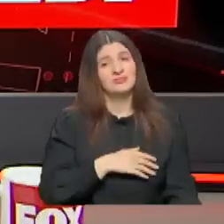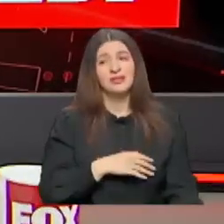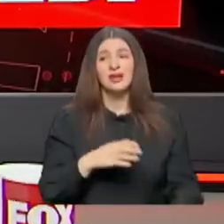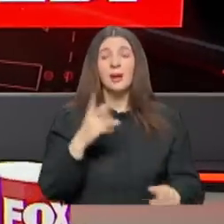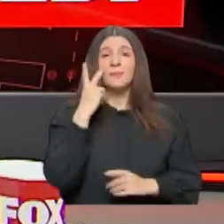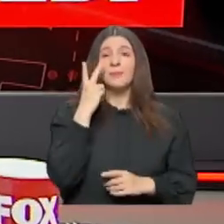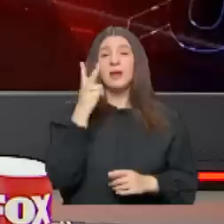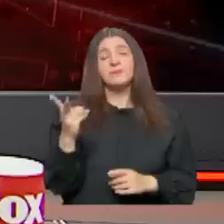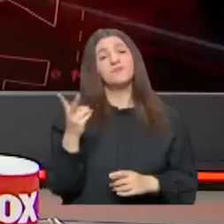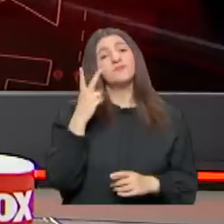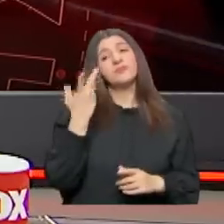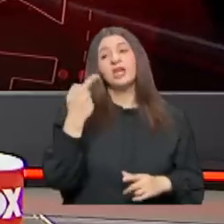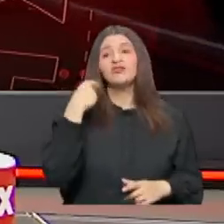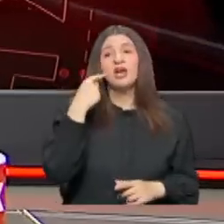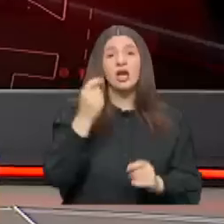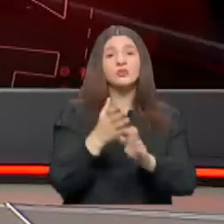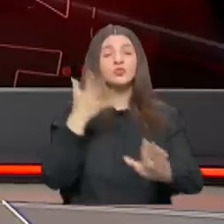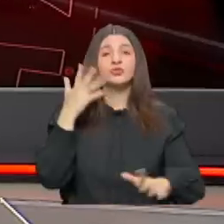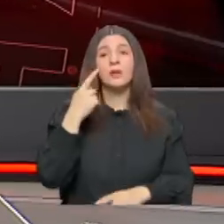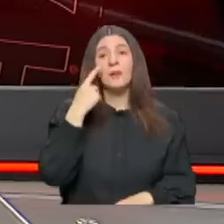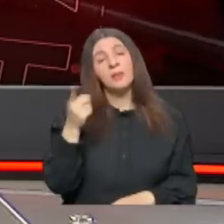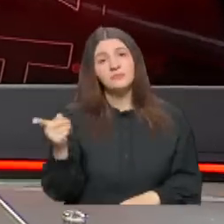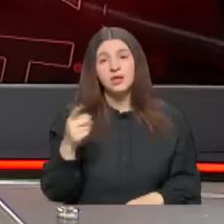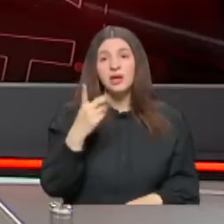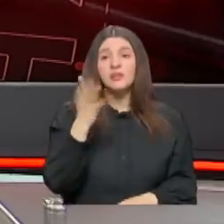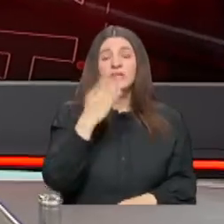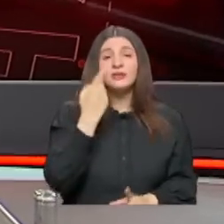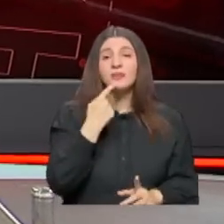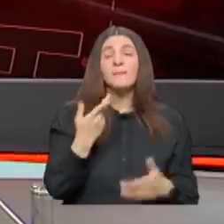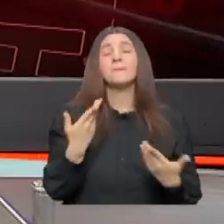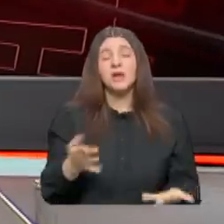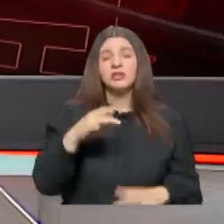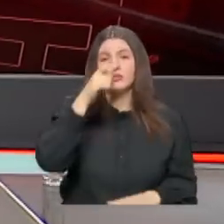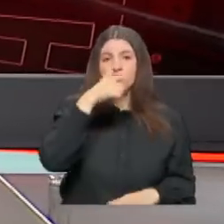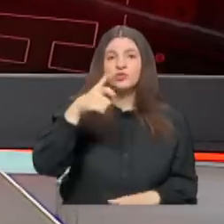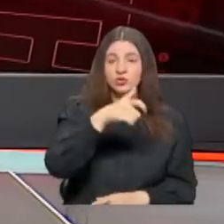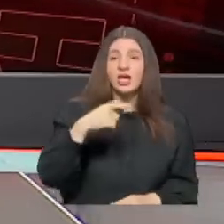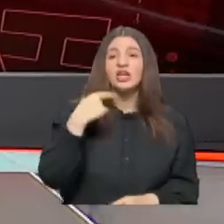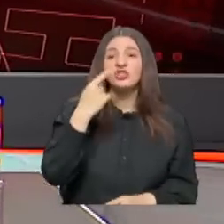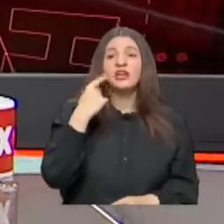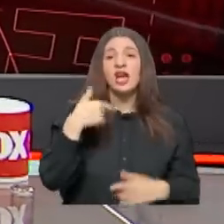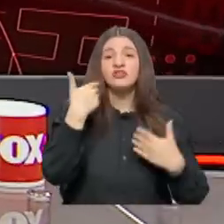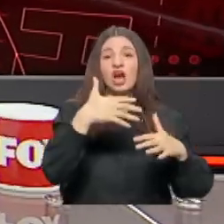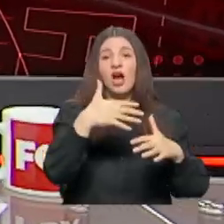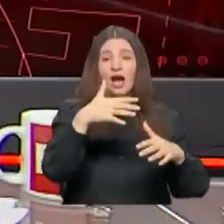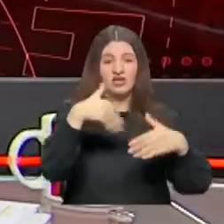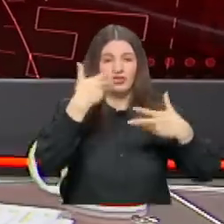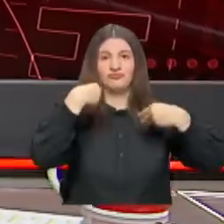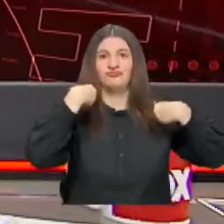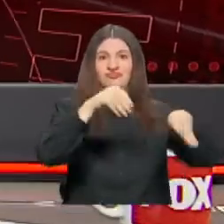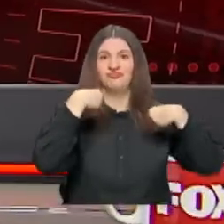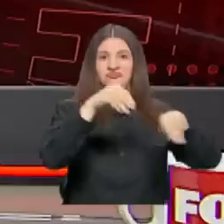Peki bakalım şeker kuyruğuna. Bir başka izleyicimiz de demiş ki maalesef Türkiye şeker ihraç eden bir